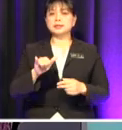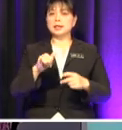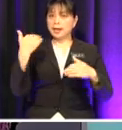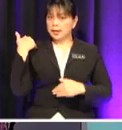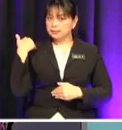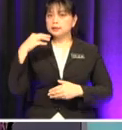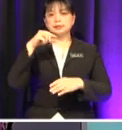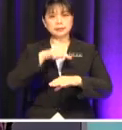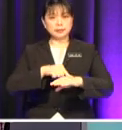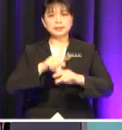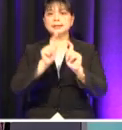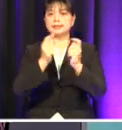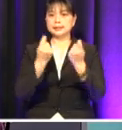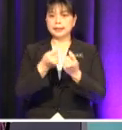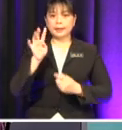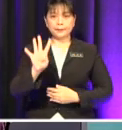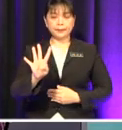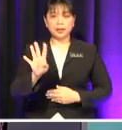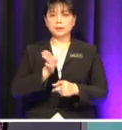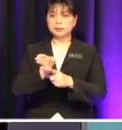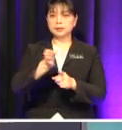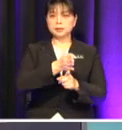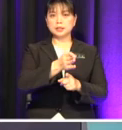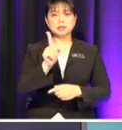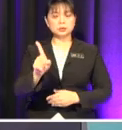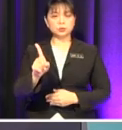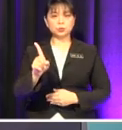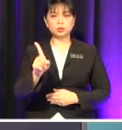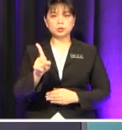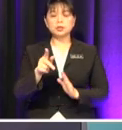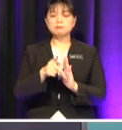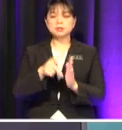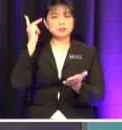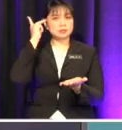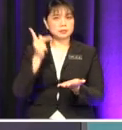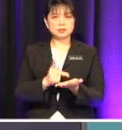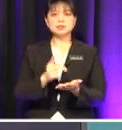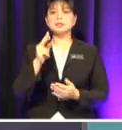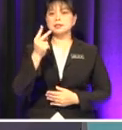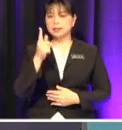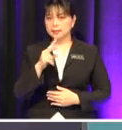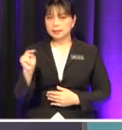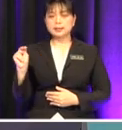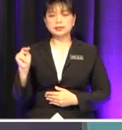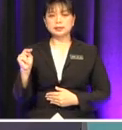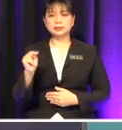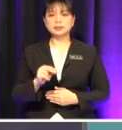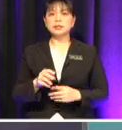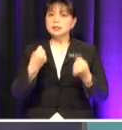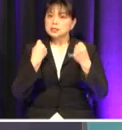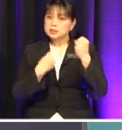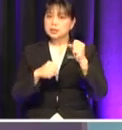tingkatan 4 Oke yaitu bidang satu pengenalan saya sukar dan pengusaha sukan ada tiga topik yang